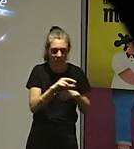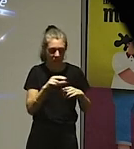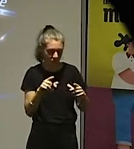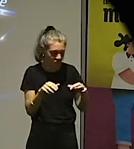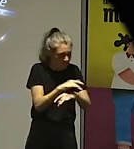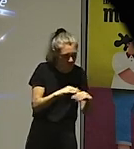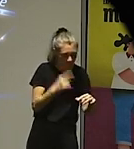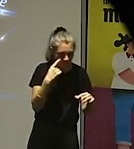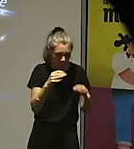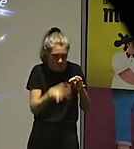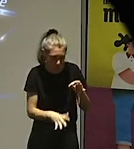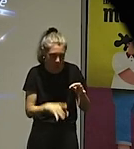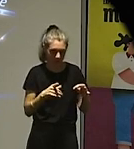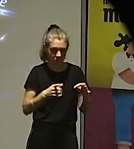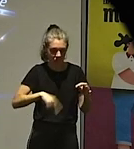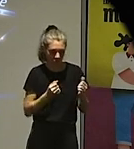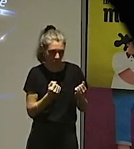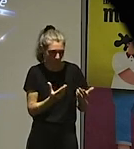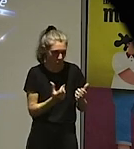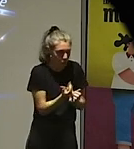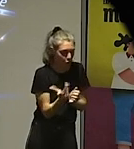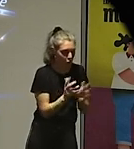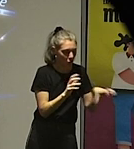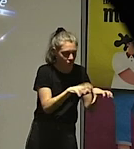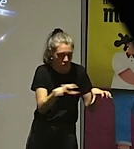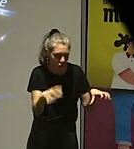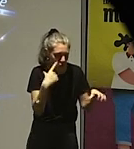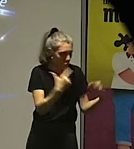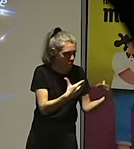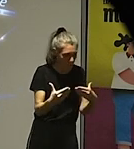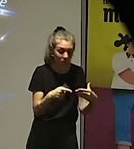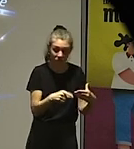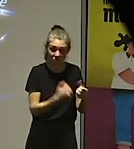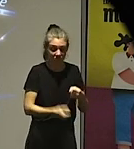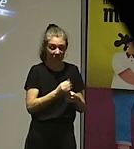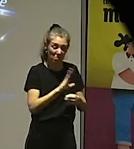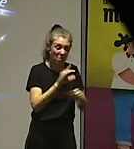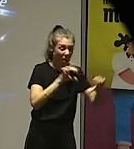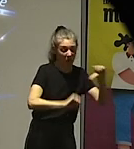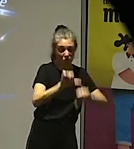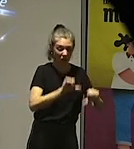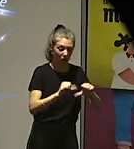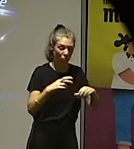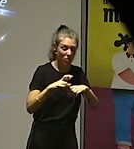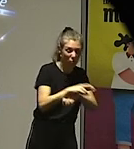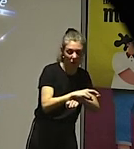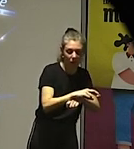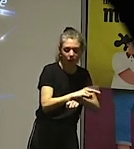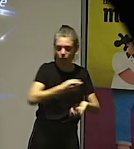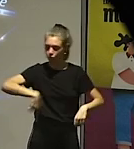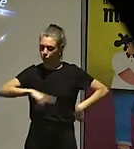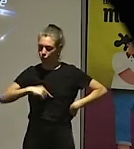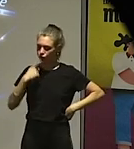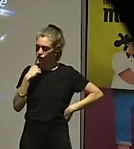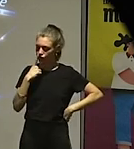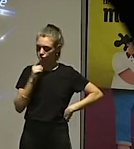rats. En combinant ces trois facteurs, on essaie de créer un milieu enrichi. Et donc là, nous, on a tenté de répliquer ça,